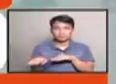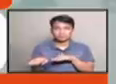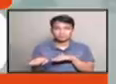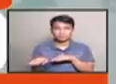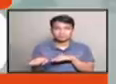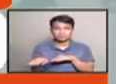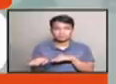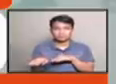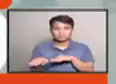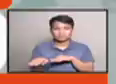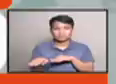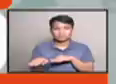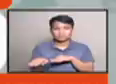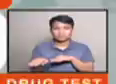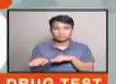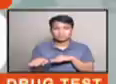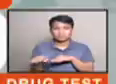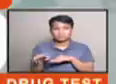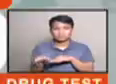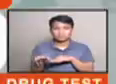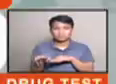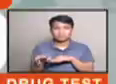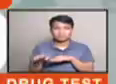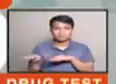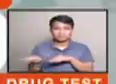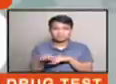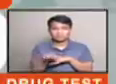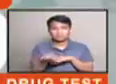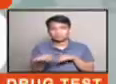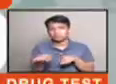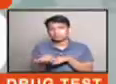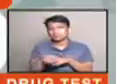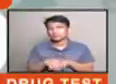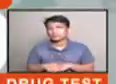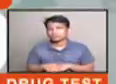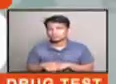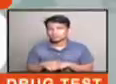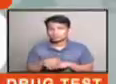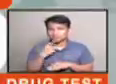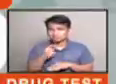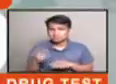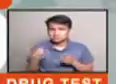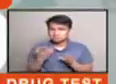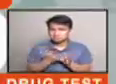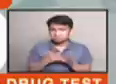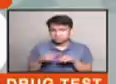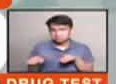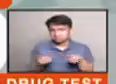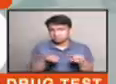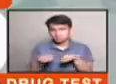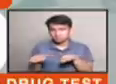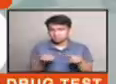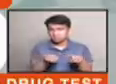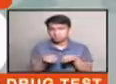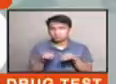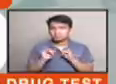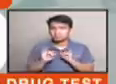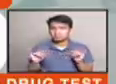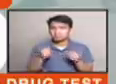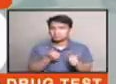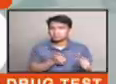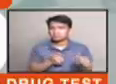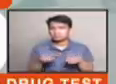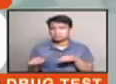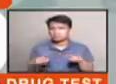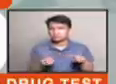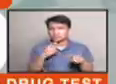pagka-full stop niya? Eh, too late, kasha naman po yung sasakyan. Sinundan ko rin po yung mga behikulong nasa harapan ko na bumabaybay.